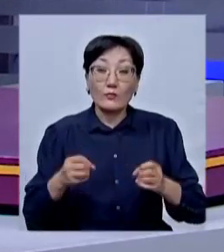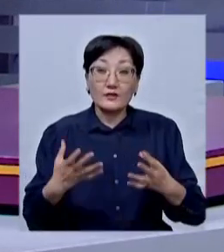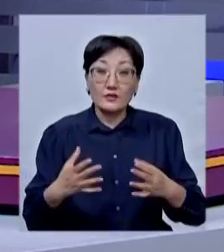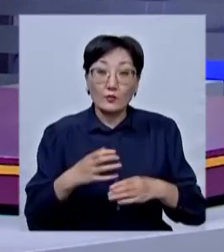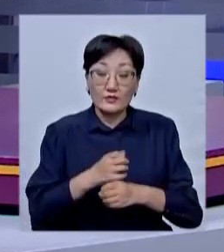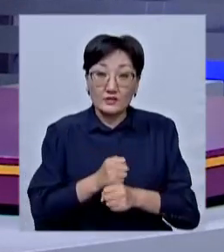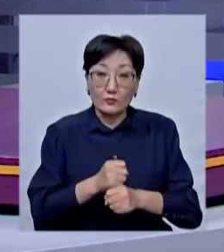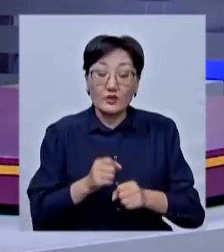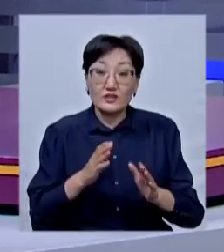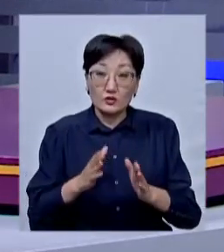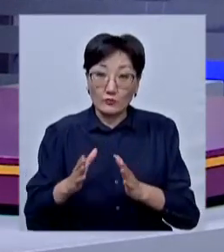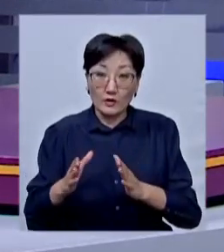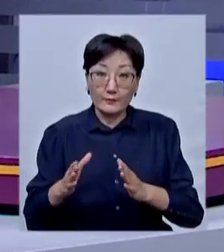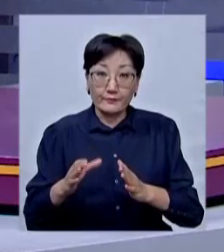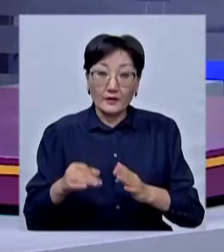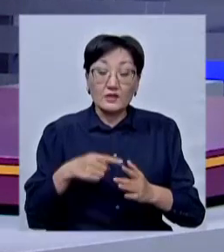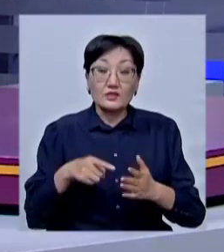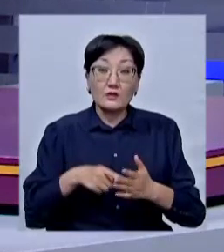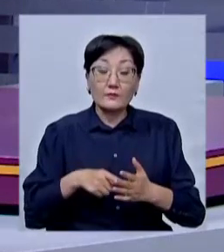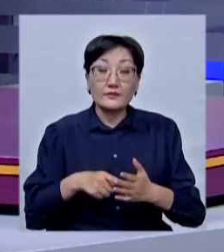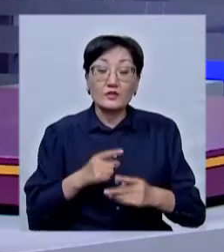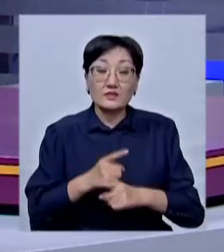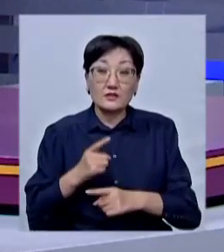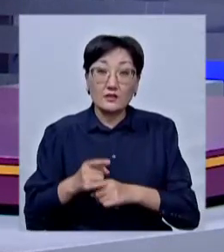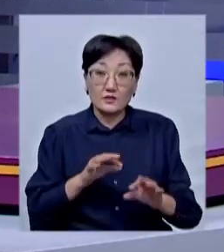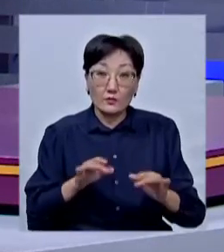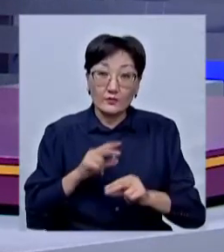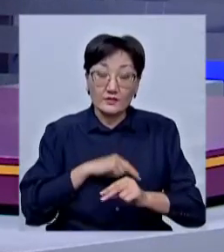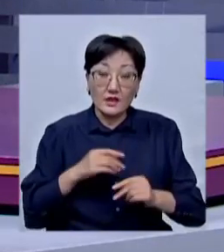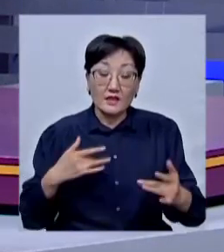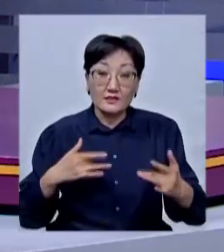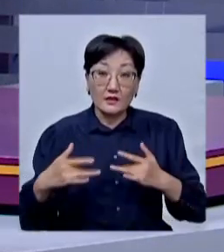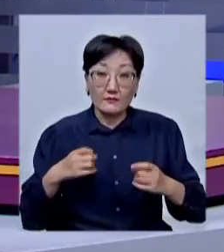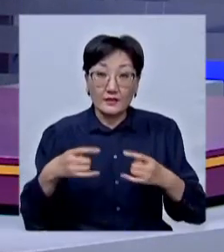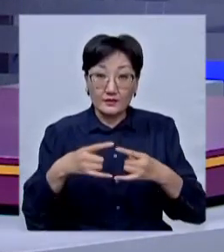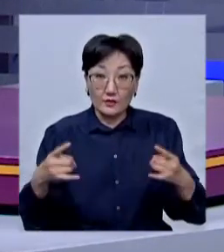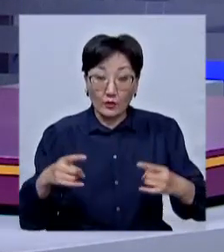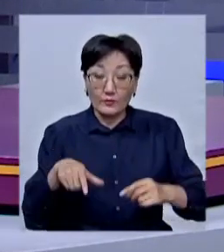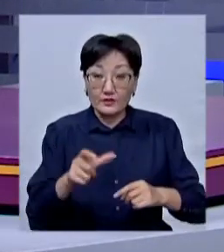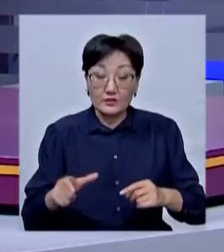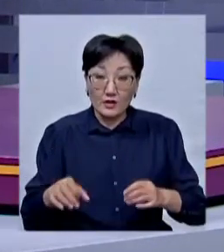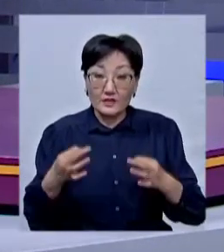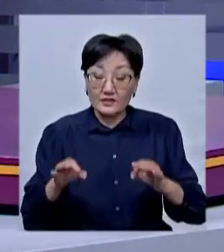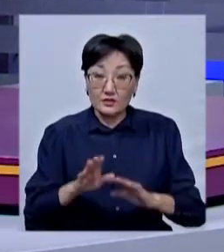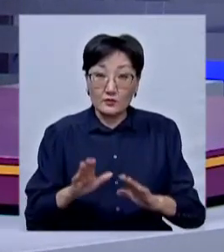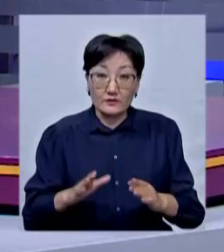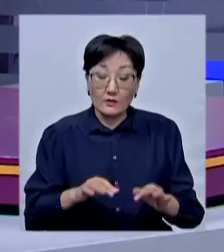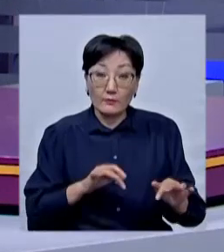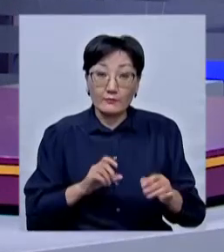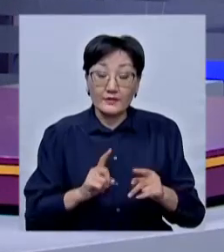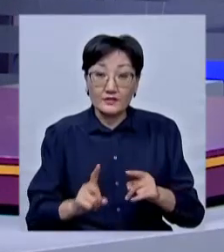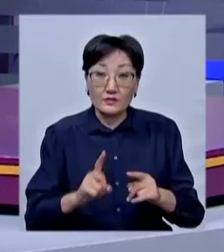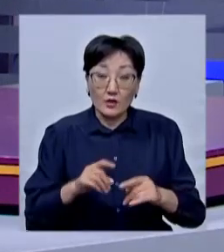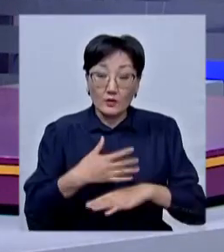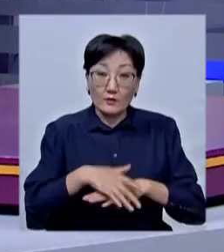и сокращенному режиму. Кроме того, в городе запрещена деятельность театров и кинотеатров. Горожанам не разрешается передвигаться